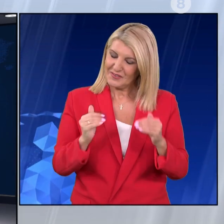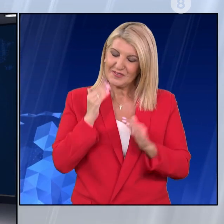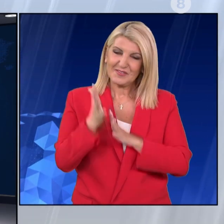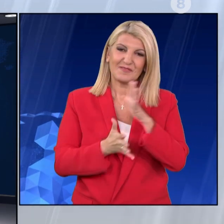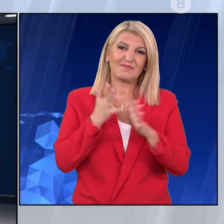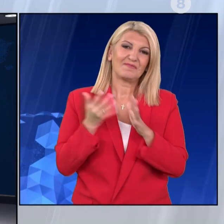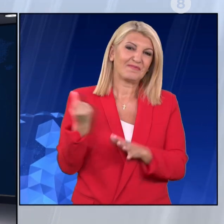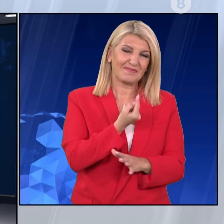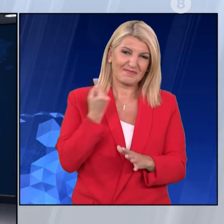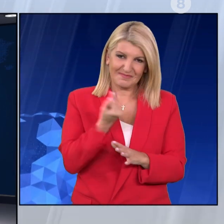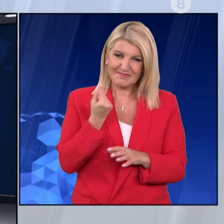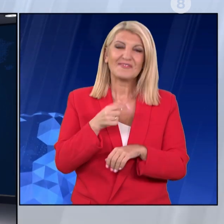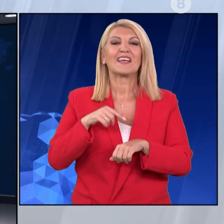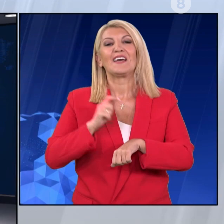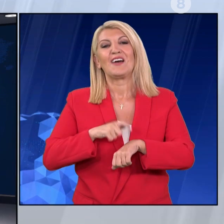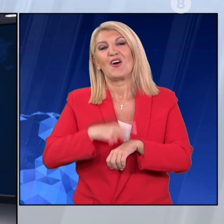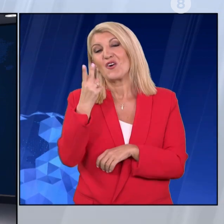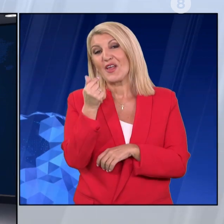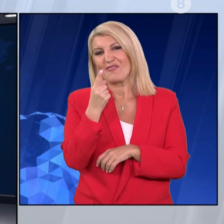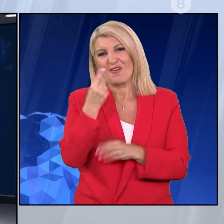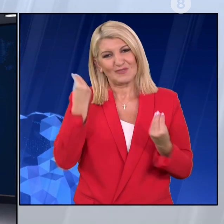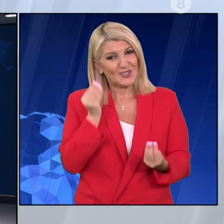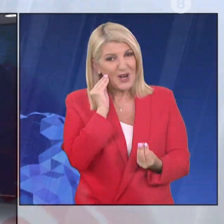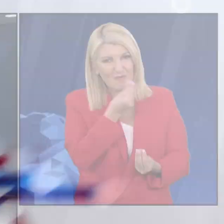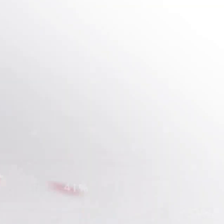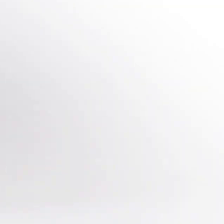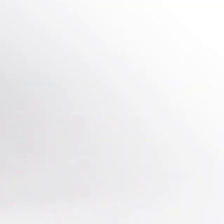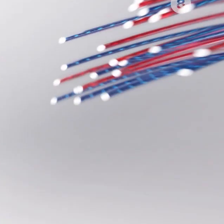μεσημέρι καλό απόγευμα και καλή δύναμη σε